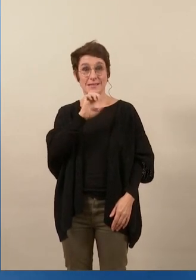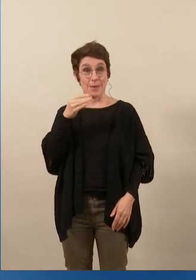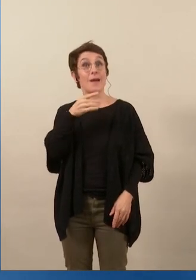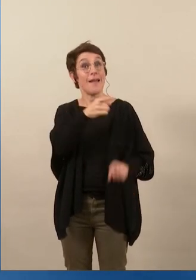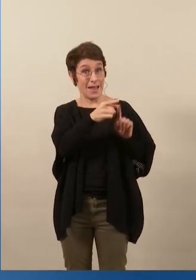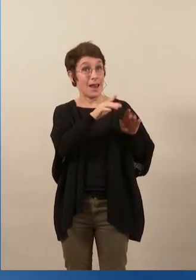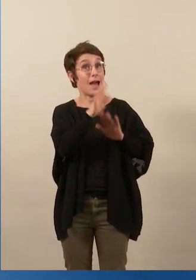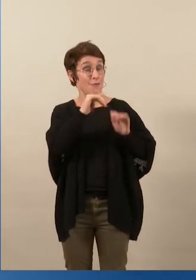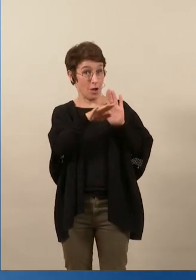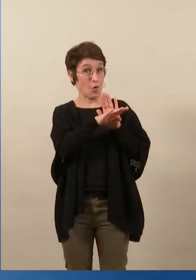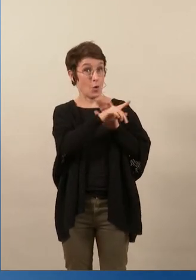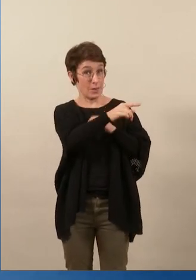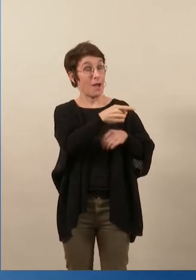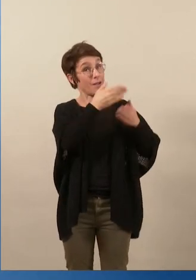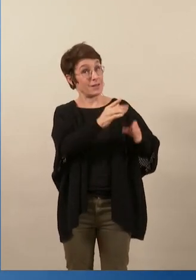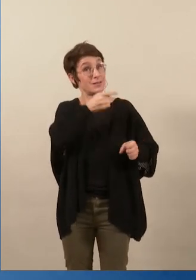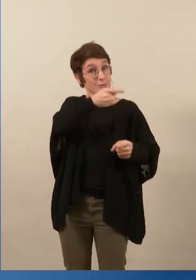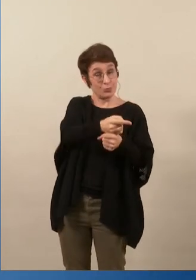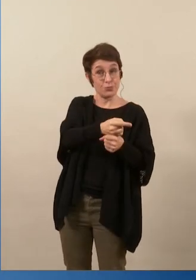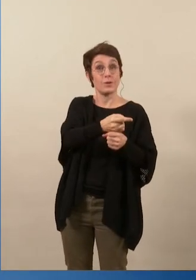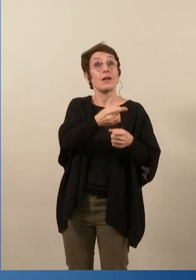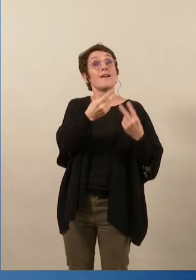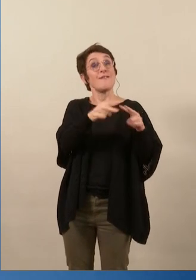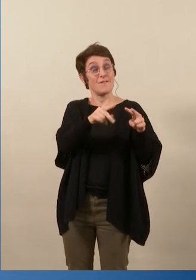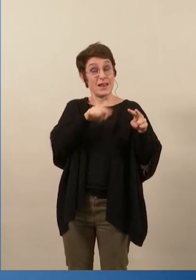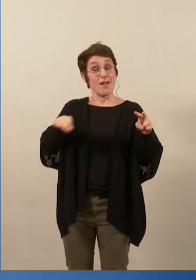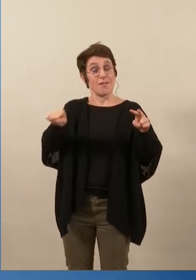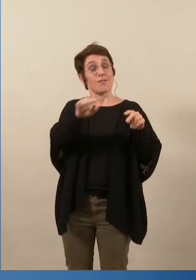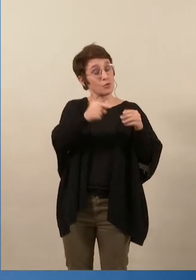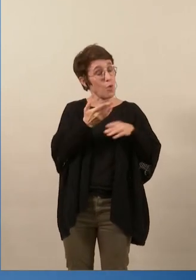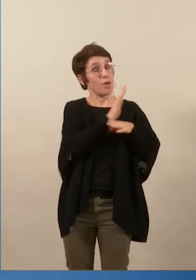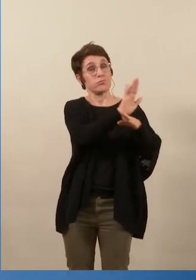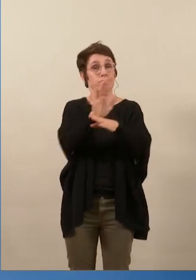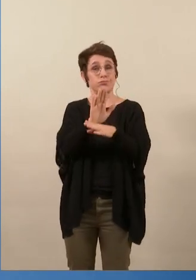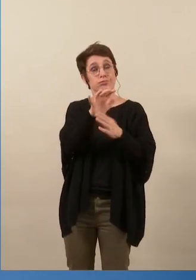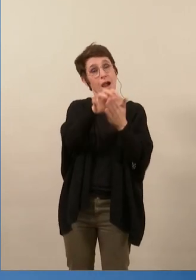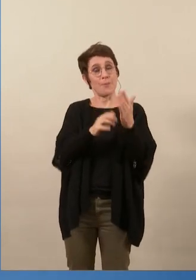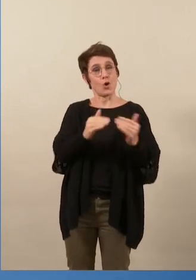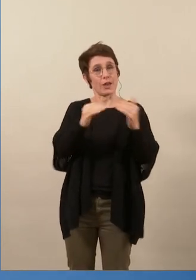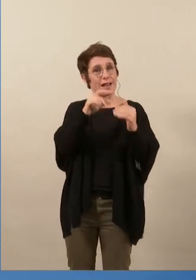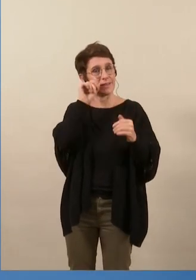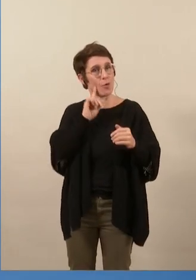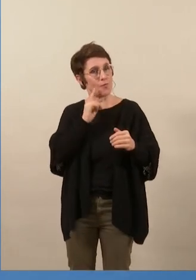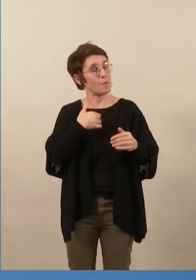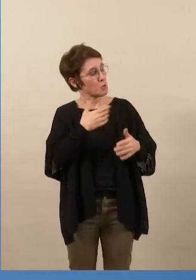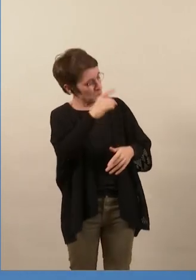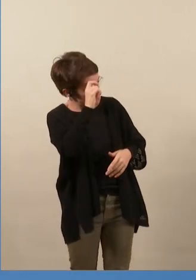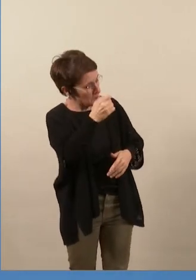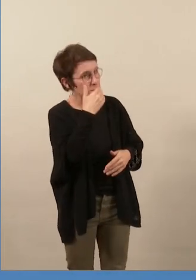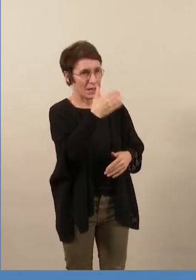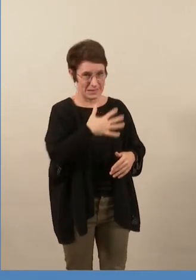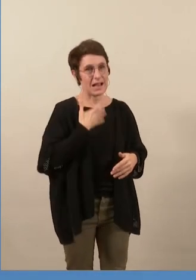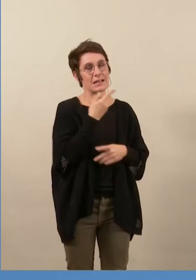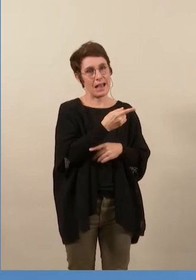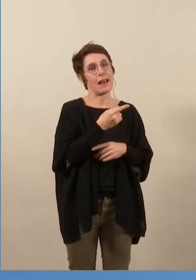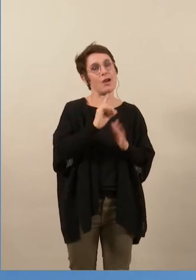amont de notre débat d'orientation budgétaire et je pense que c'est une bonne chose et une belle avancée dans les droits des femmes tout